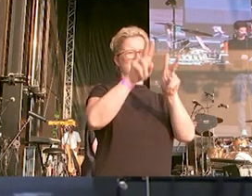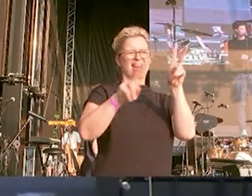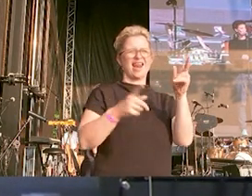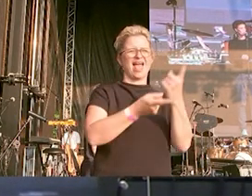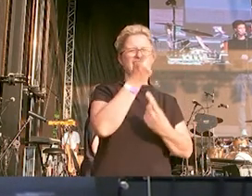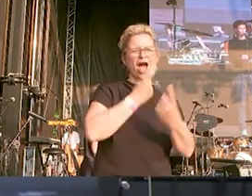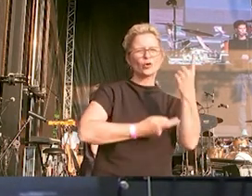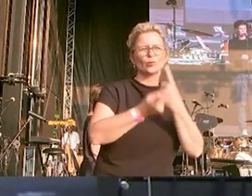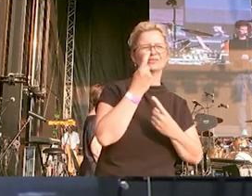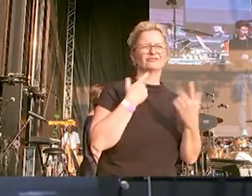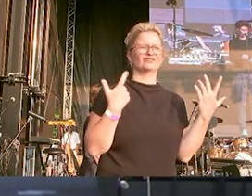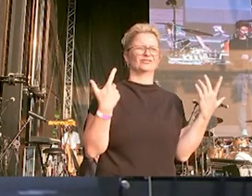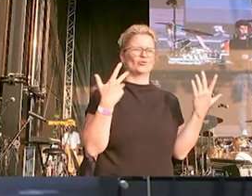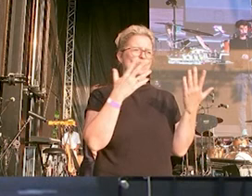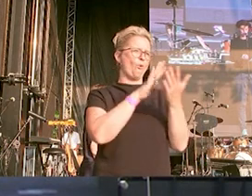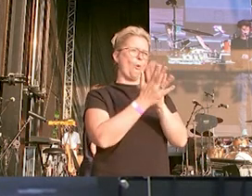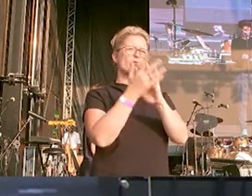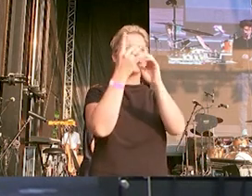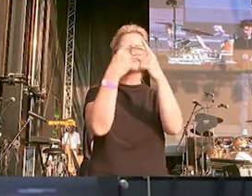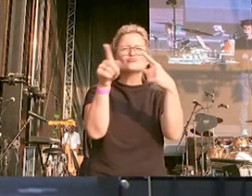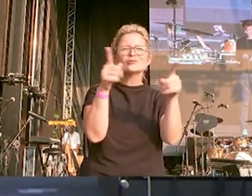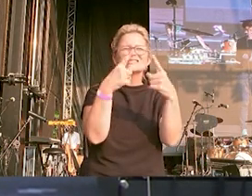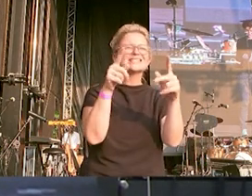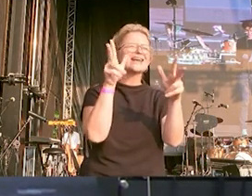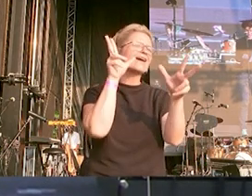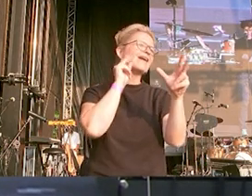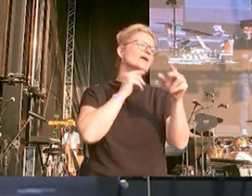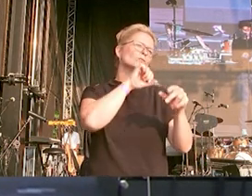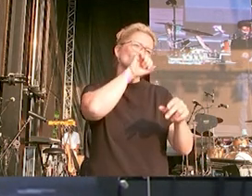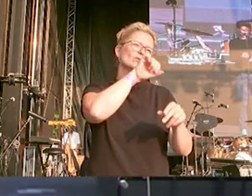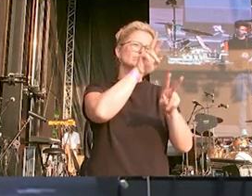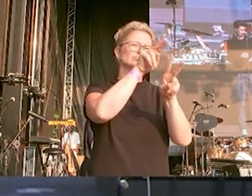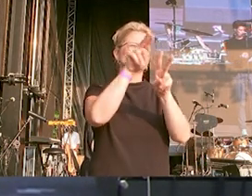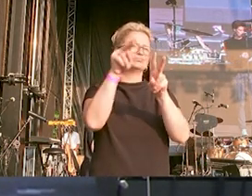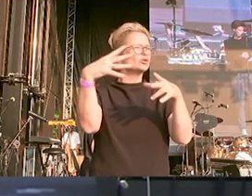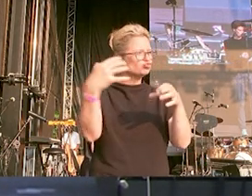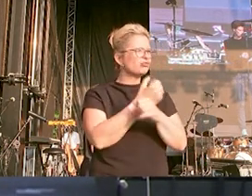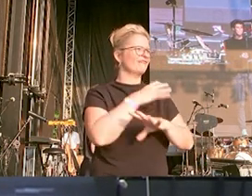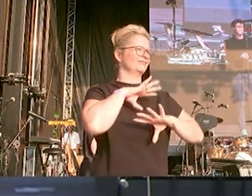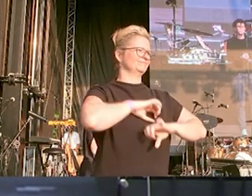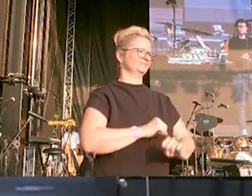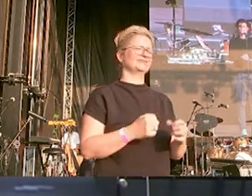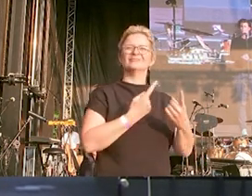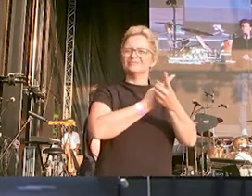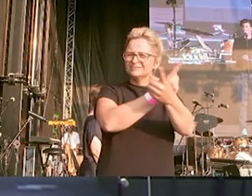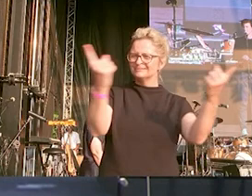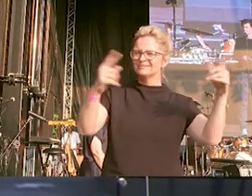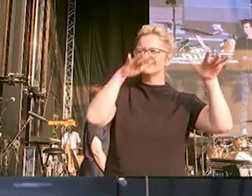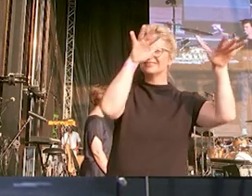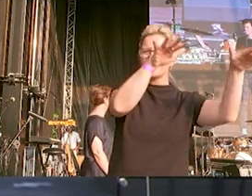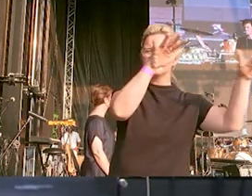Herkünften oder auch nur dem Musikgeschmack aushalten könnt. Und dass ihr gekommen seid, weil das,